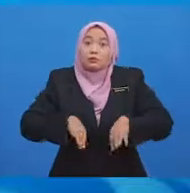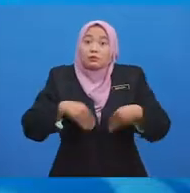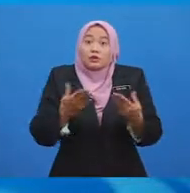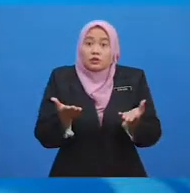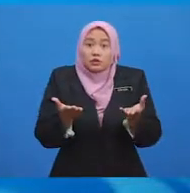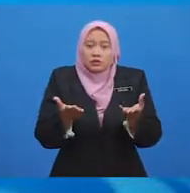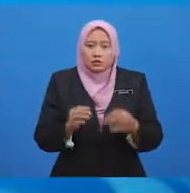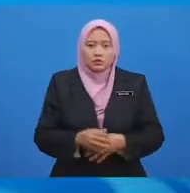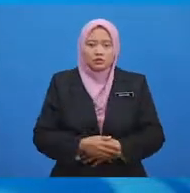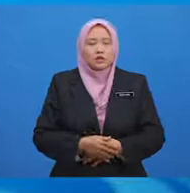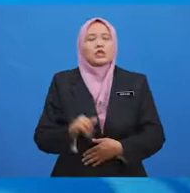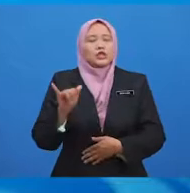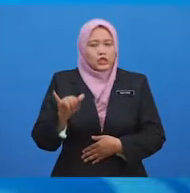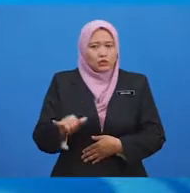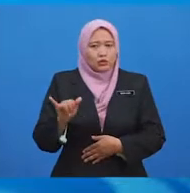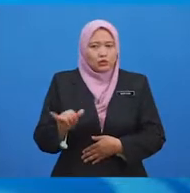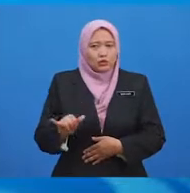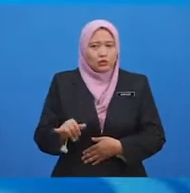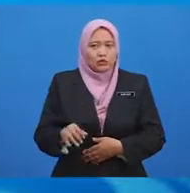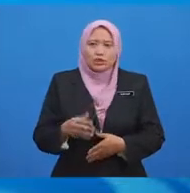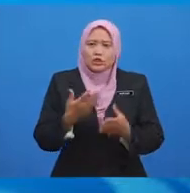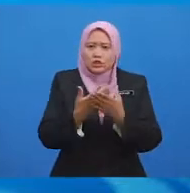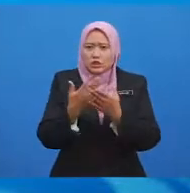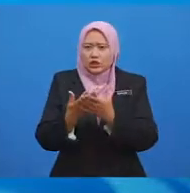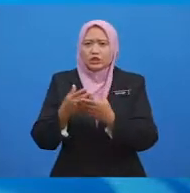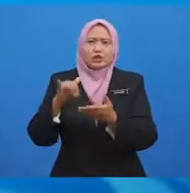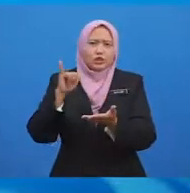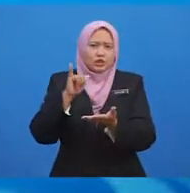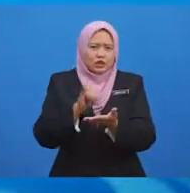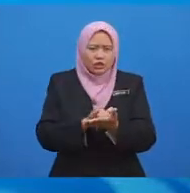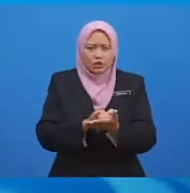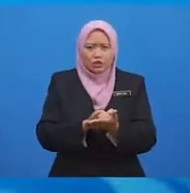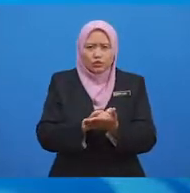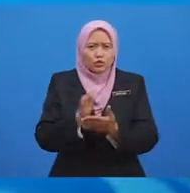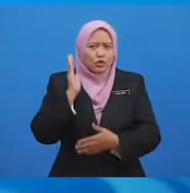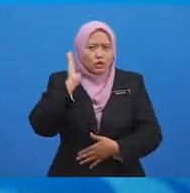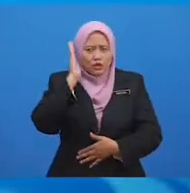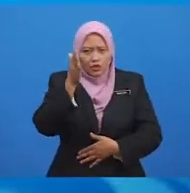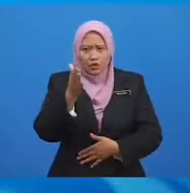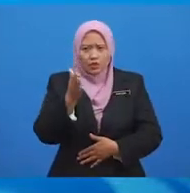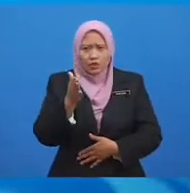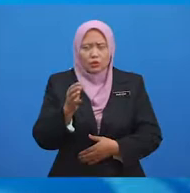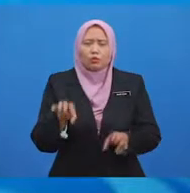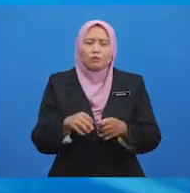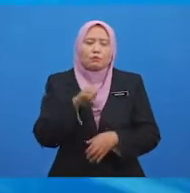Ya, sudah pasti jaring-jaring ikan ini akan menyebabkan